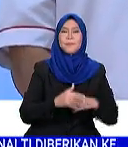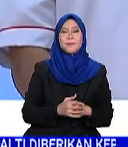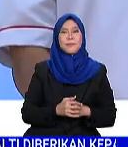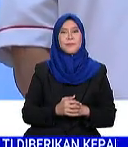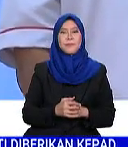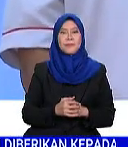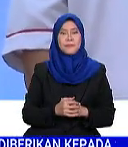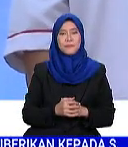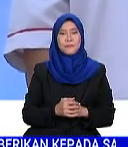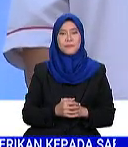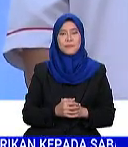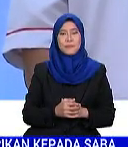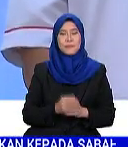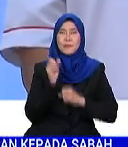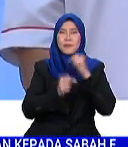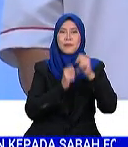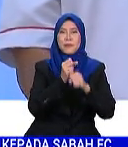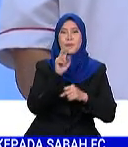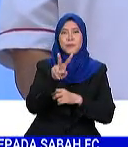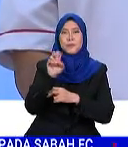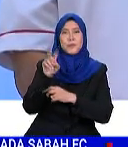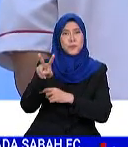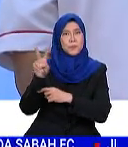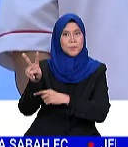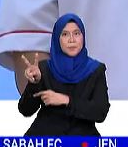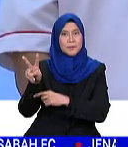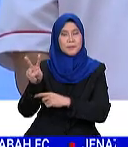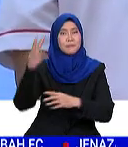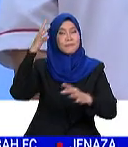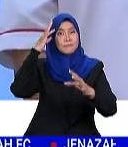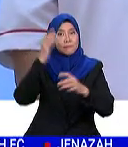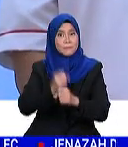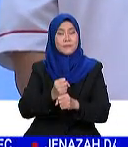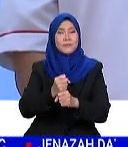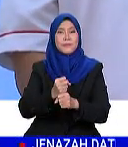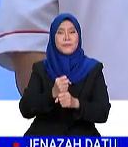Sewaktu tahun 2022 nanti, kita yakin